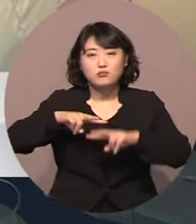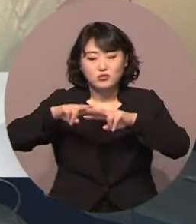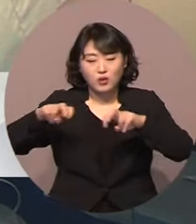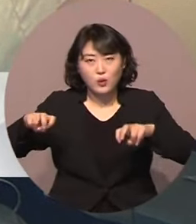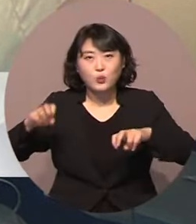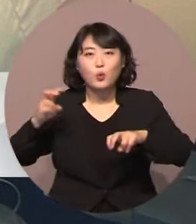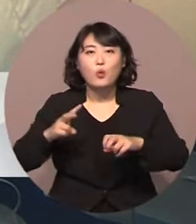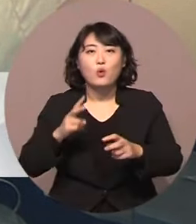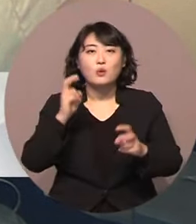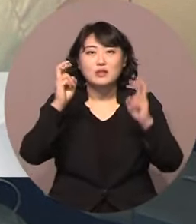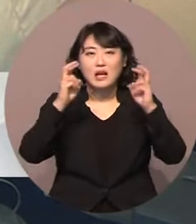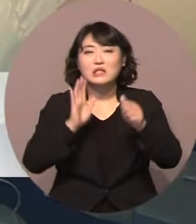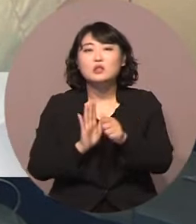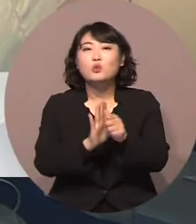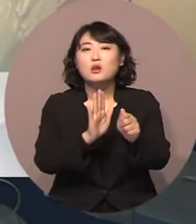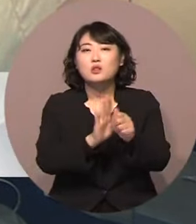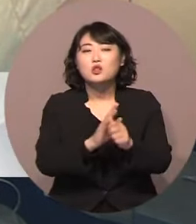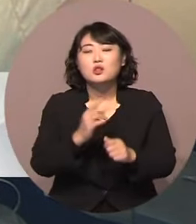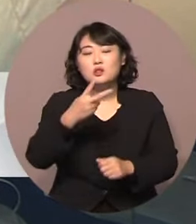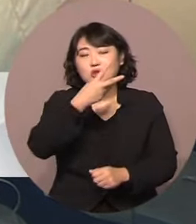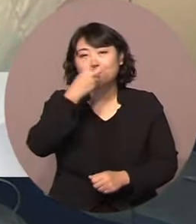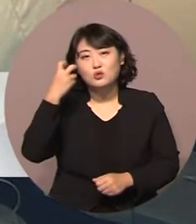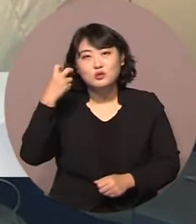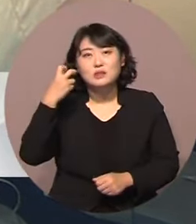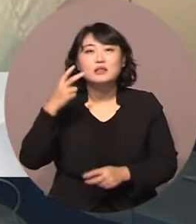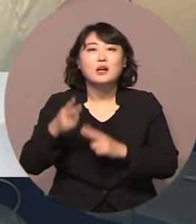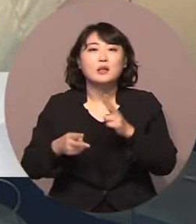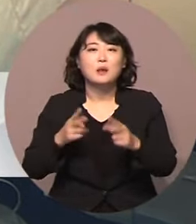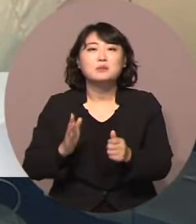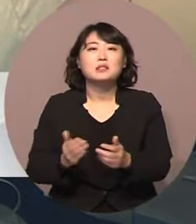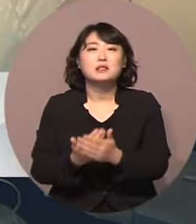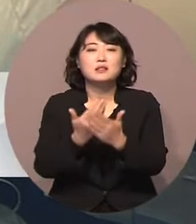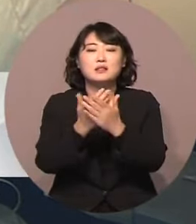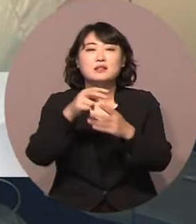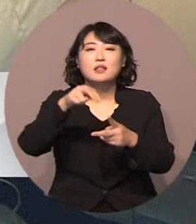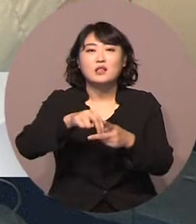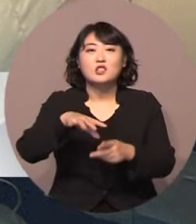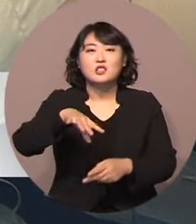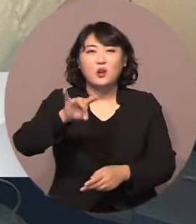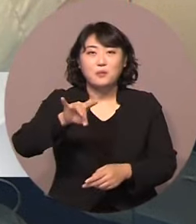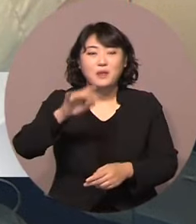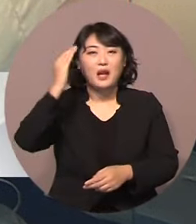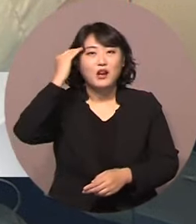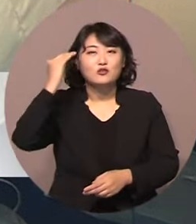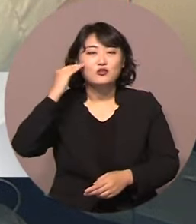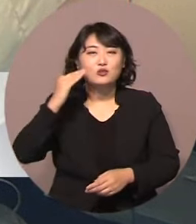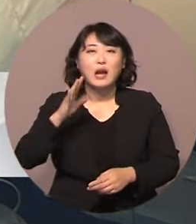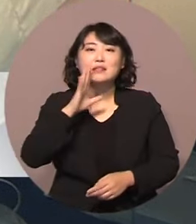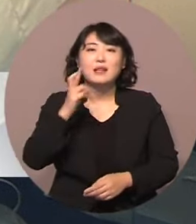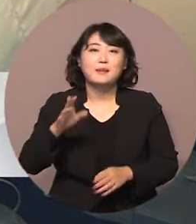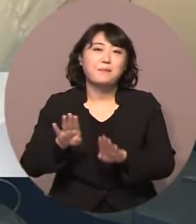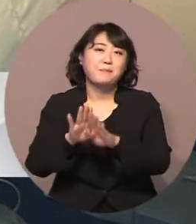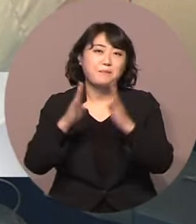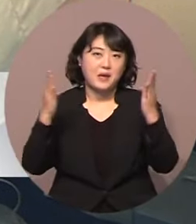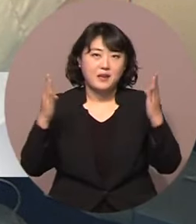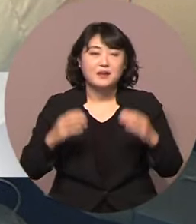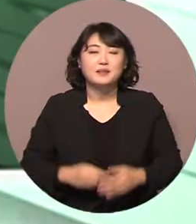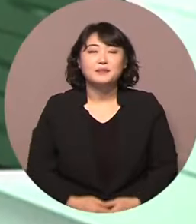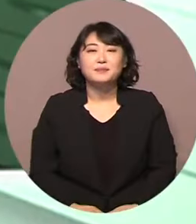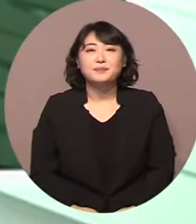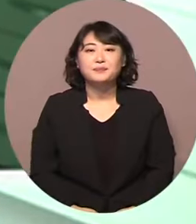관련 기업을 지원하는 수면 산업 진흥 센터가 국내에서 처음으로 아산에 문을 열었습니다 김태욱